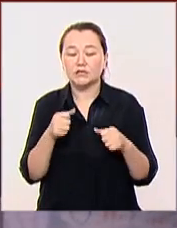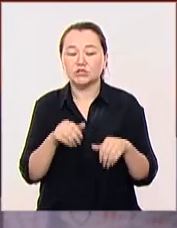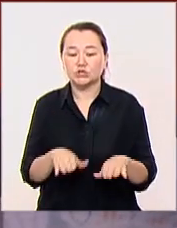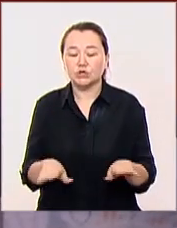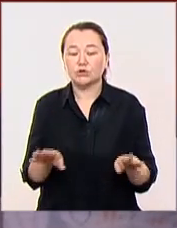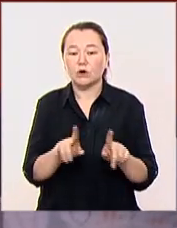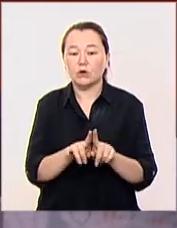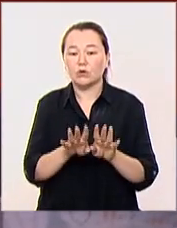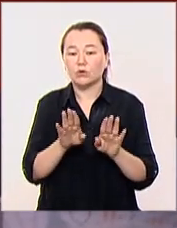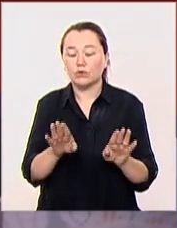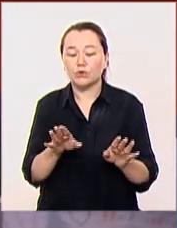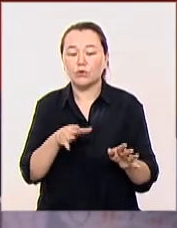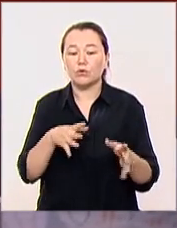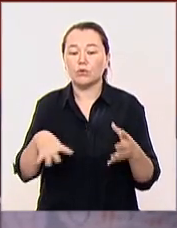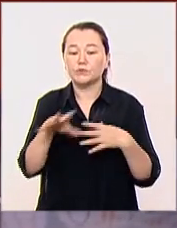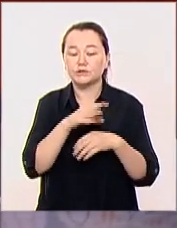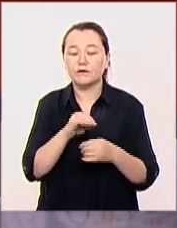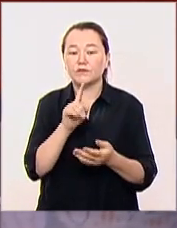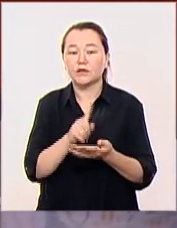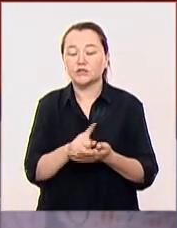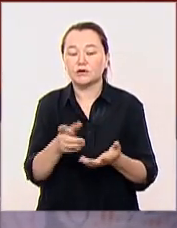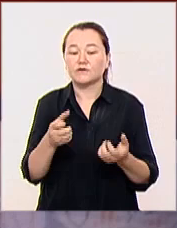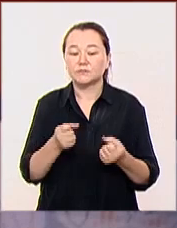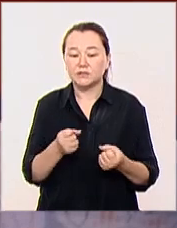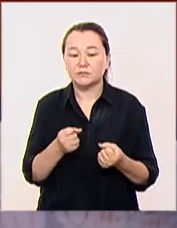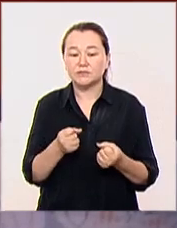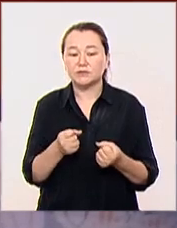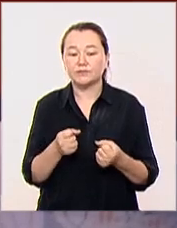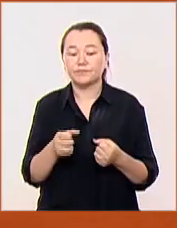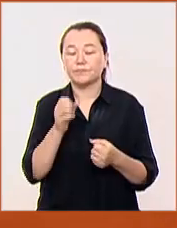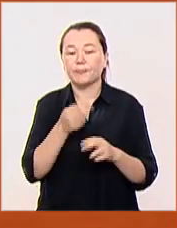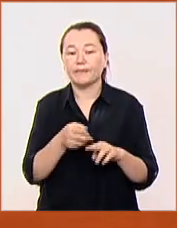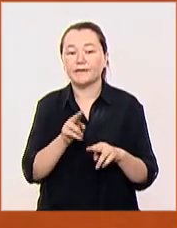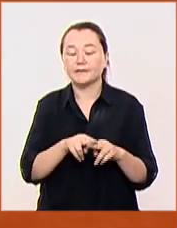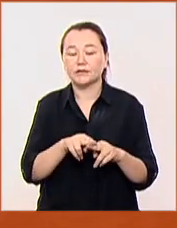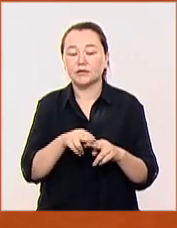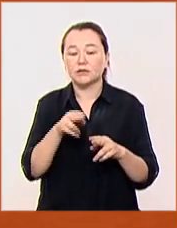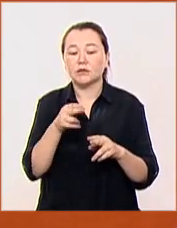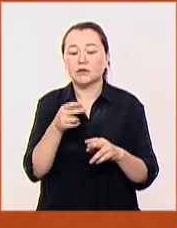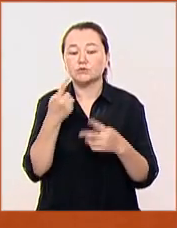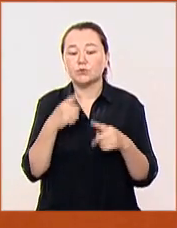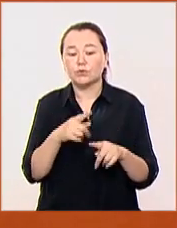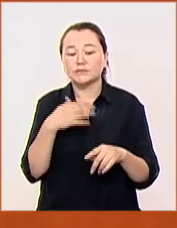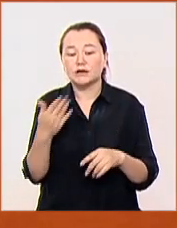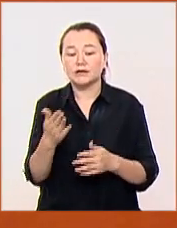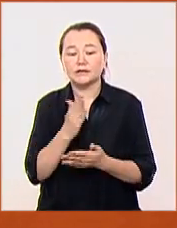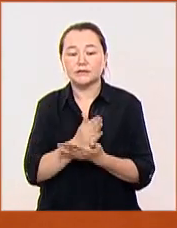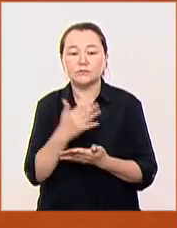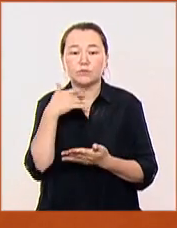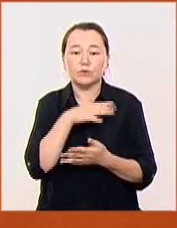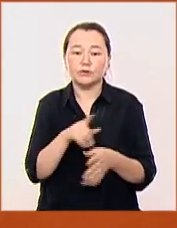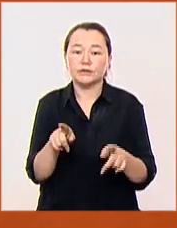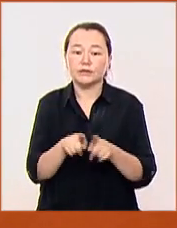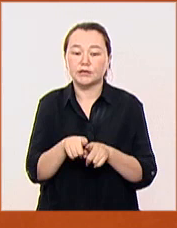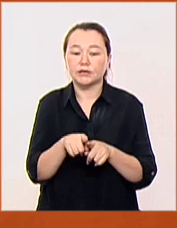и обществом, по идее, должны восприниматься. Этот, с одной стороны, есть много таких